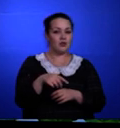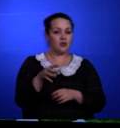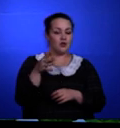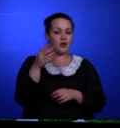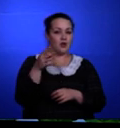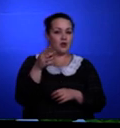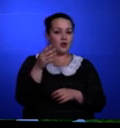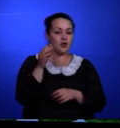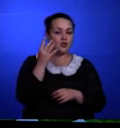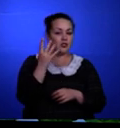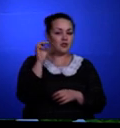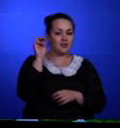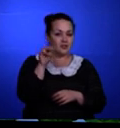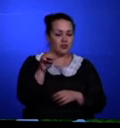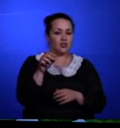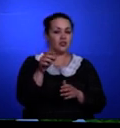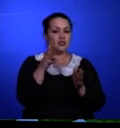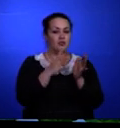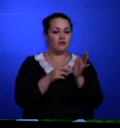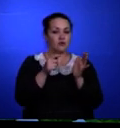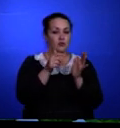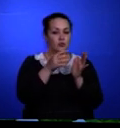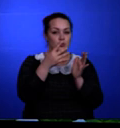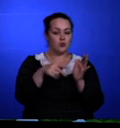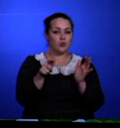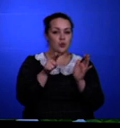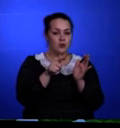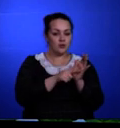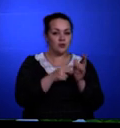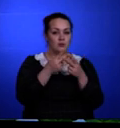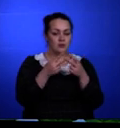1947 у вас получилось 1053